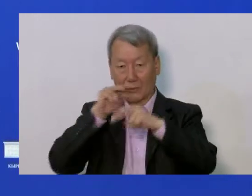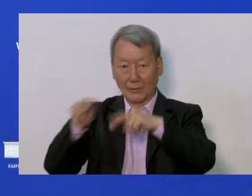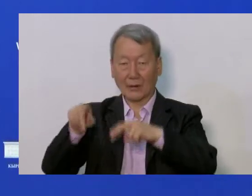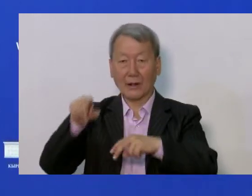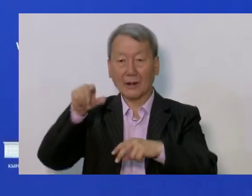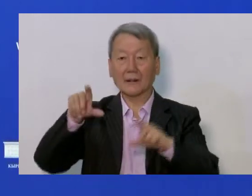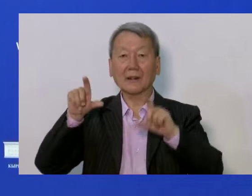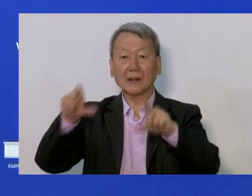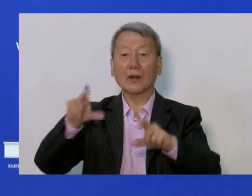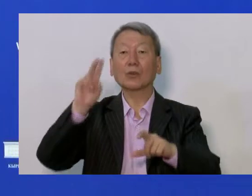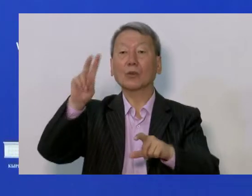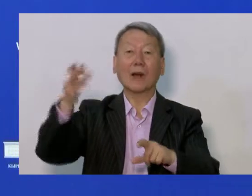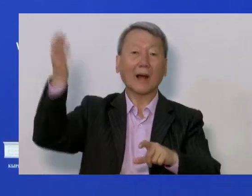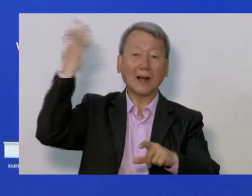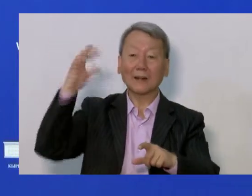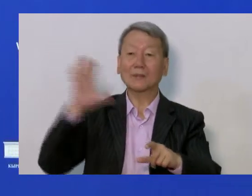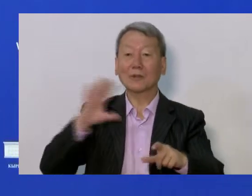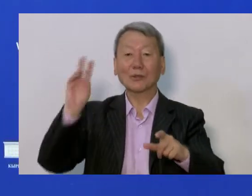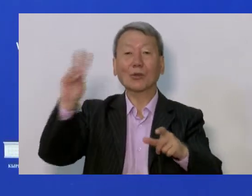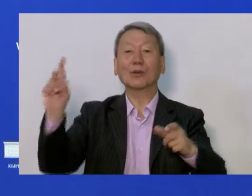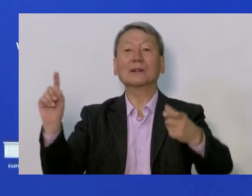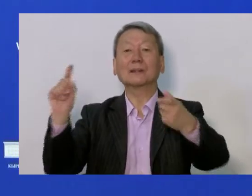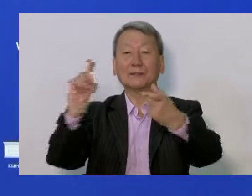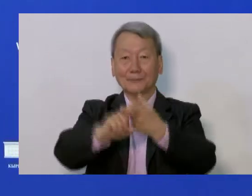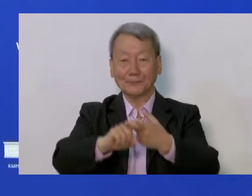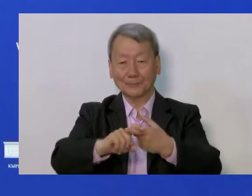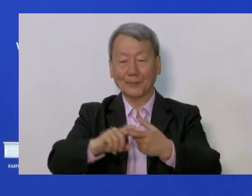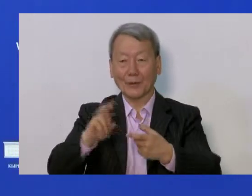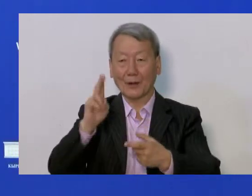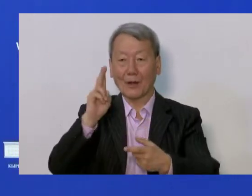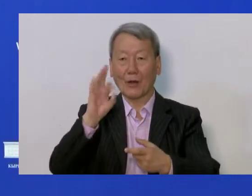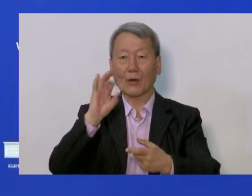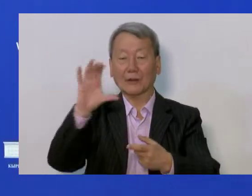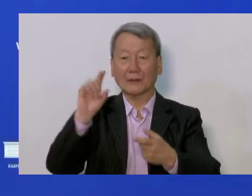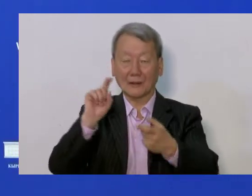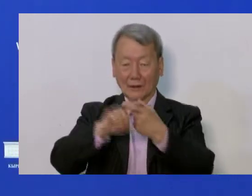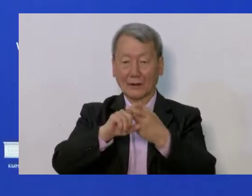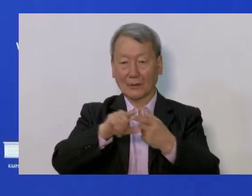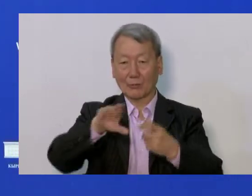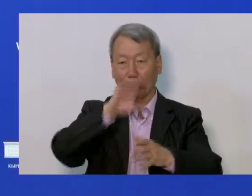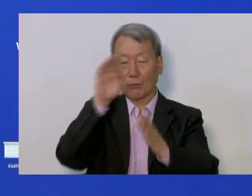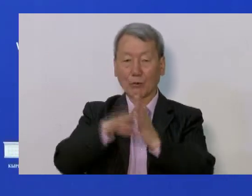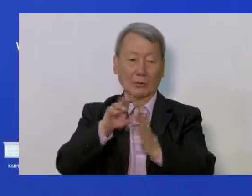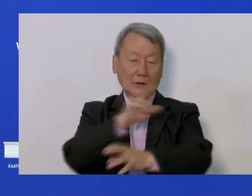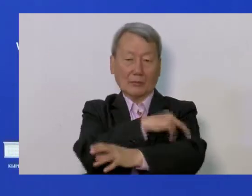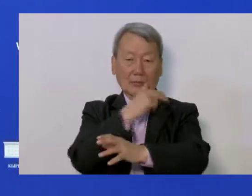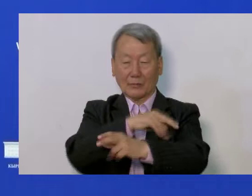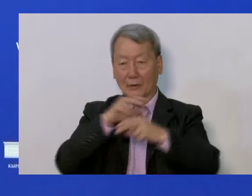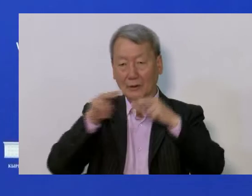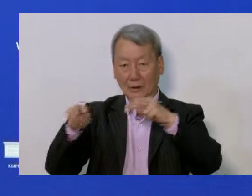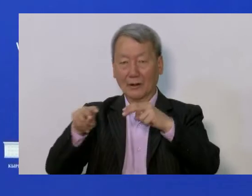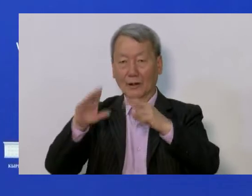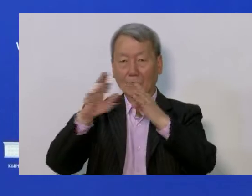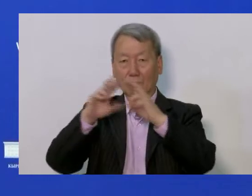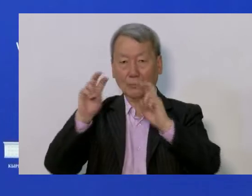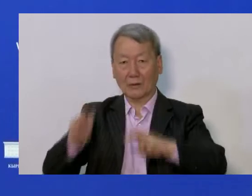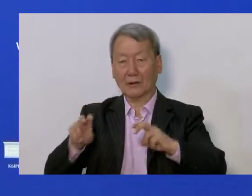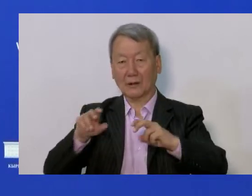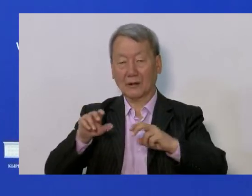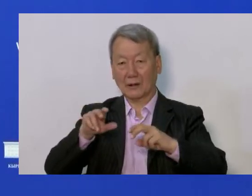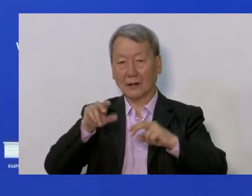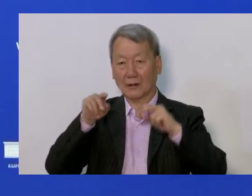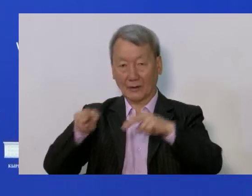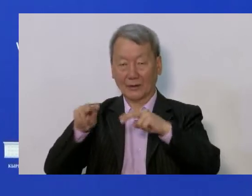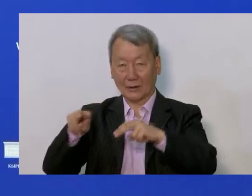Бул жана мурда тастыкталып калган ушу ковид жугузгандар менен тыгыз байланышта контактта